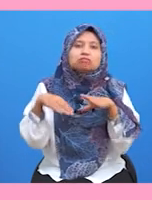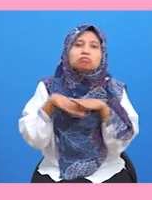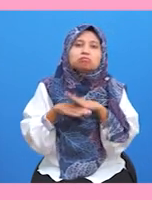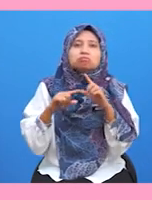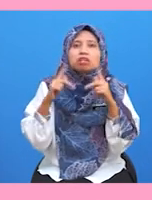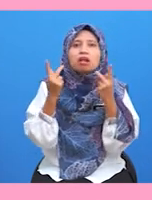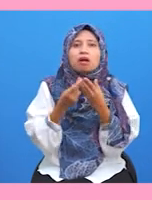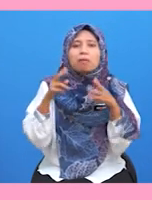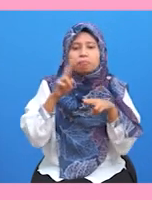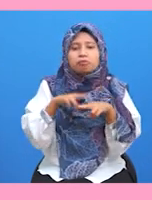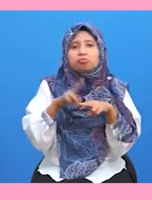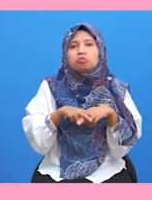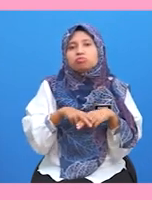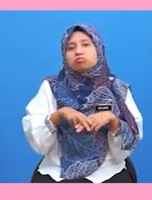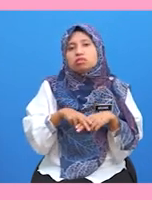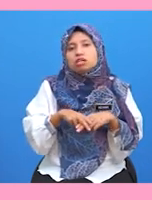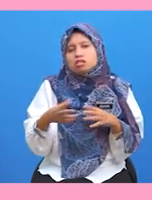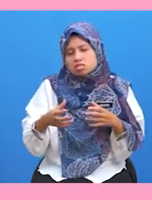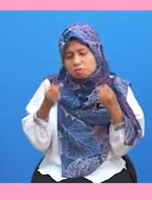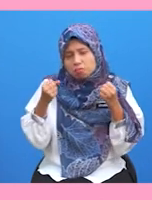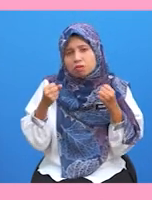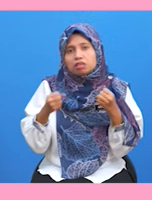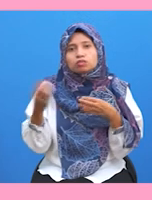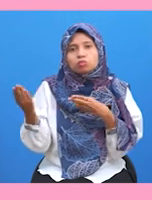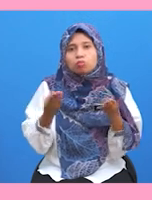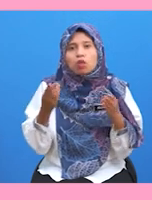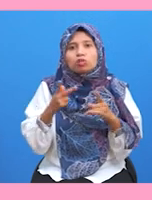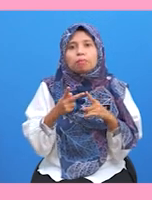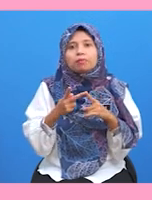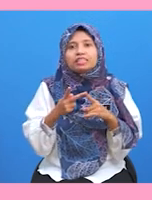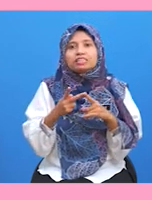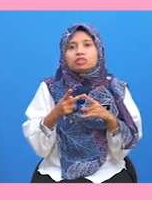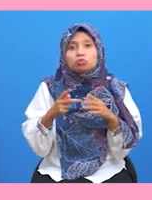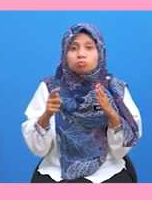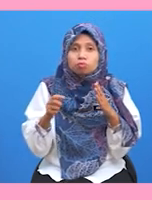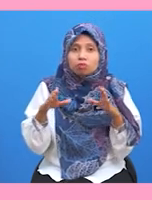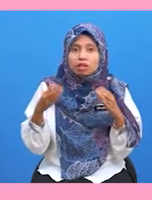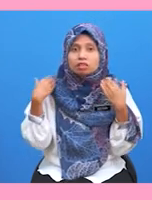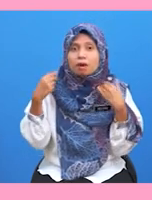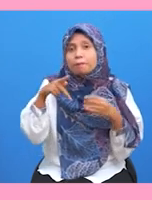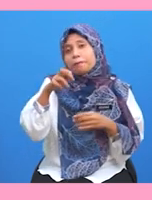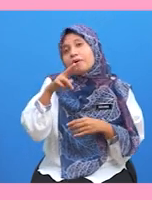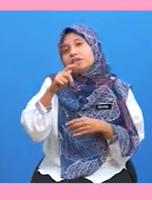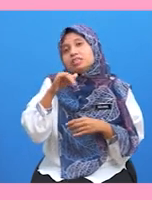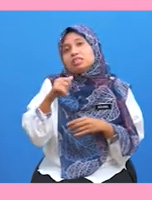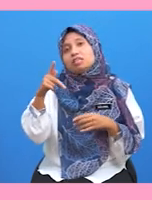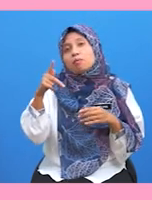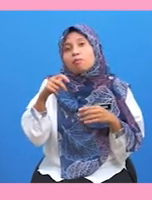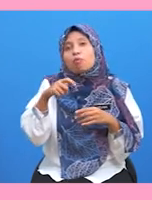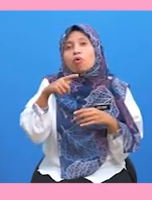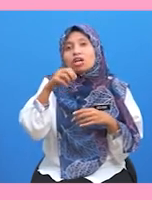tempatan. Malah, semangat tersebut membawa kepada penubuhan parti politik di